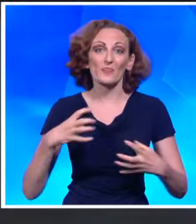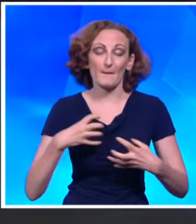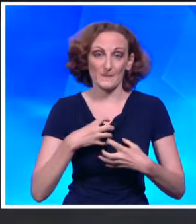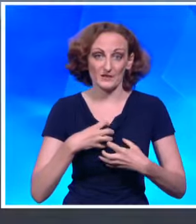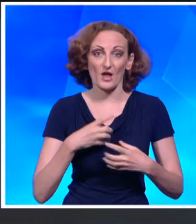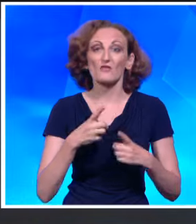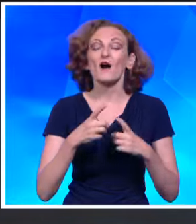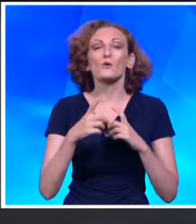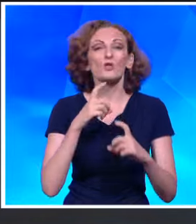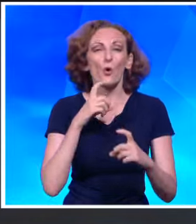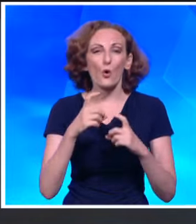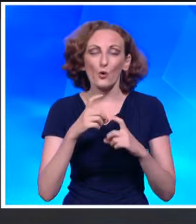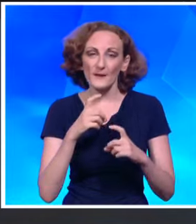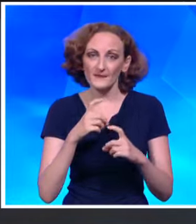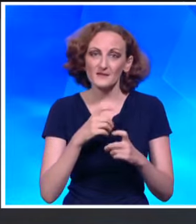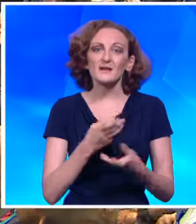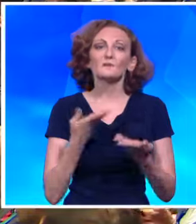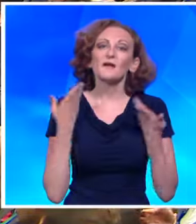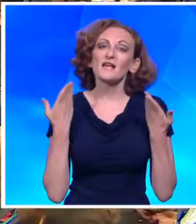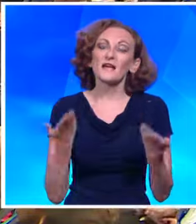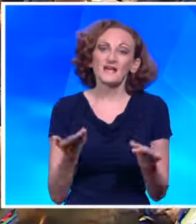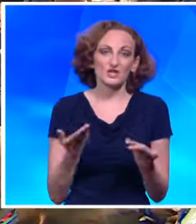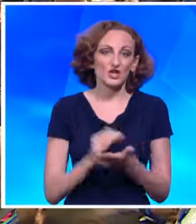Това, което обсъдихме е, че